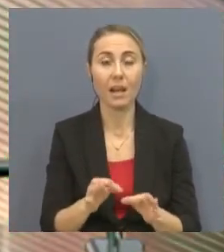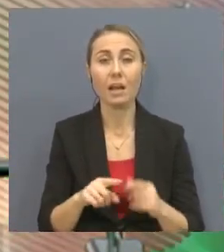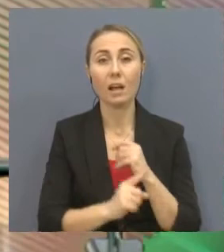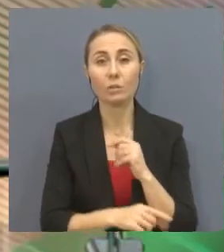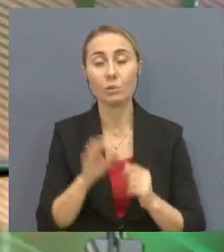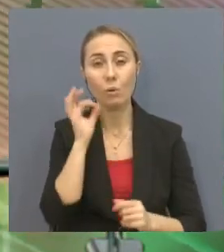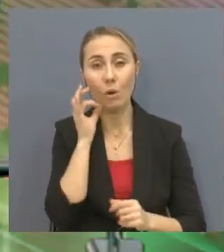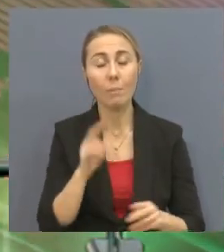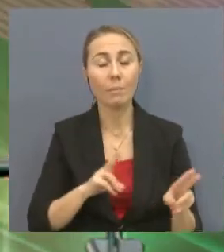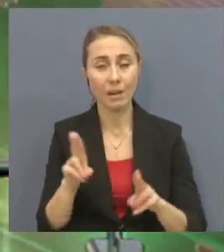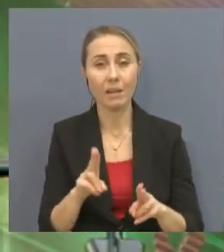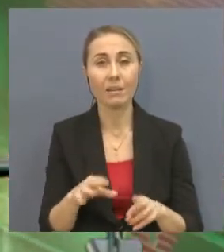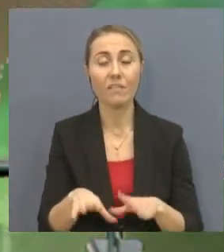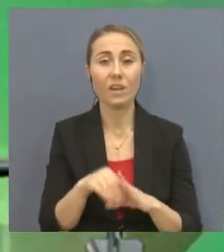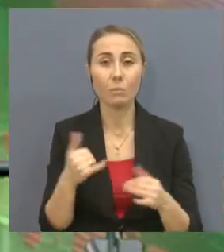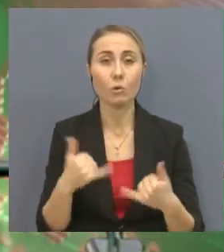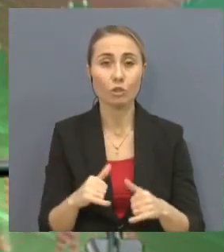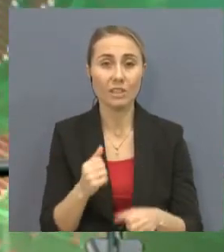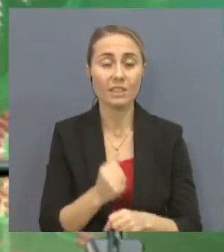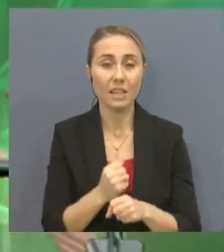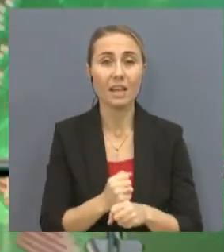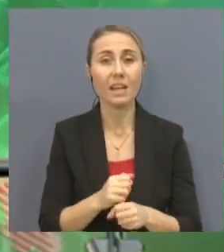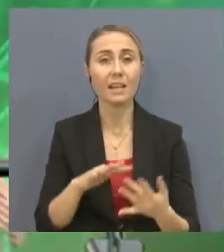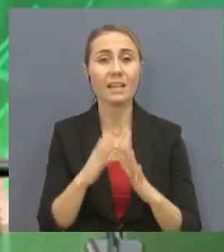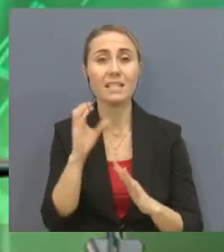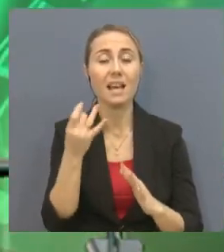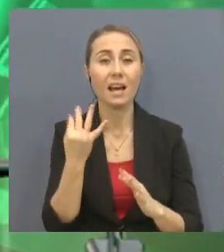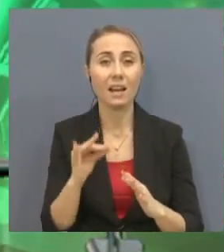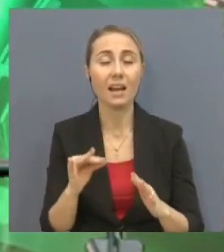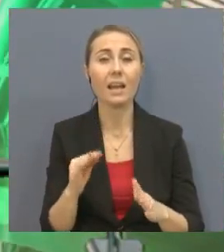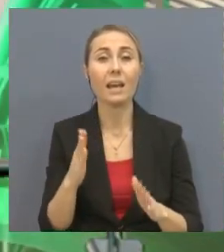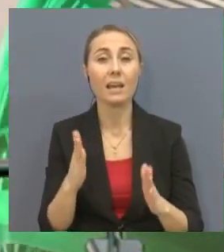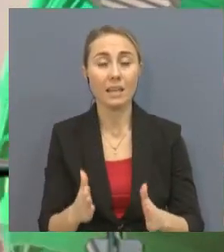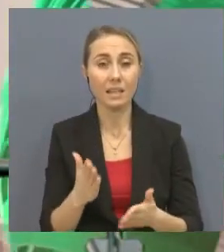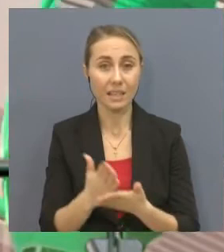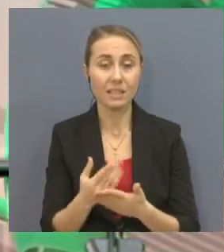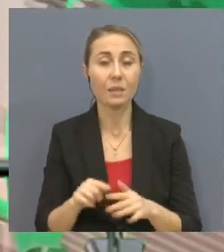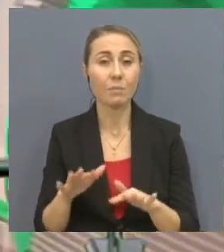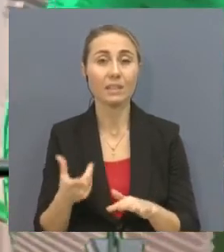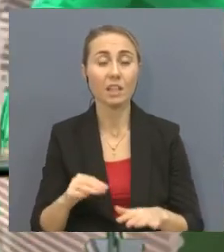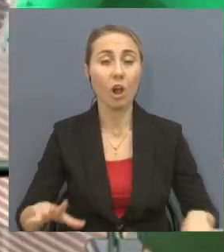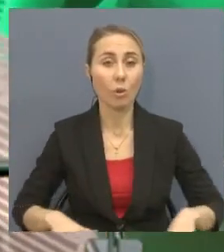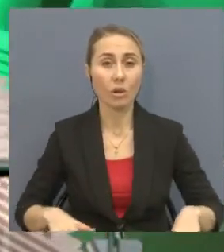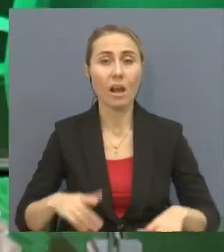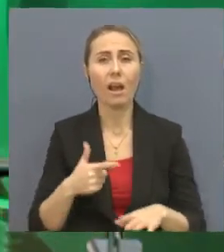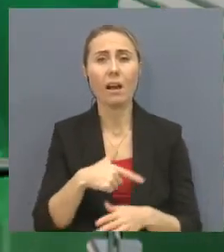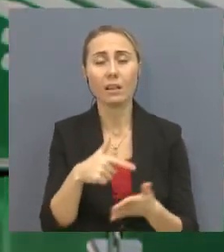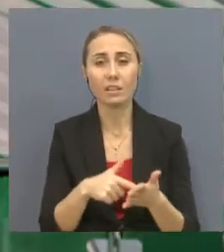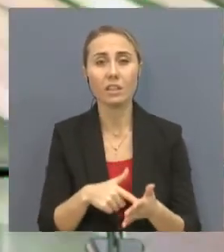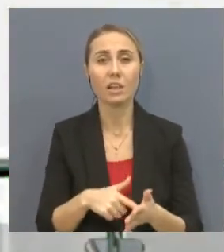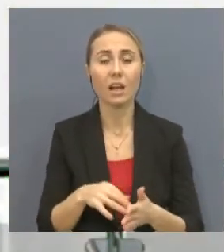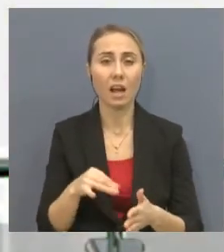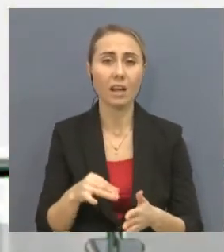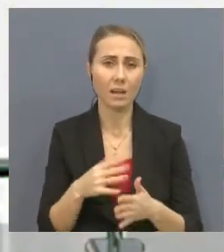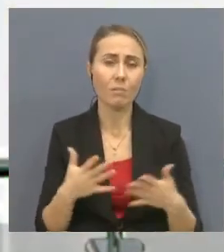выбор уже сделан у сельчан сарая уже отведено место где будет содержаться лошадь горожане все чаще покупают конину на